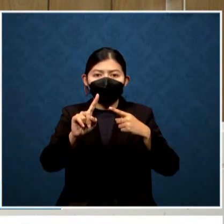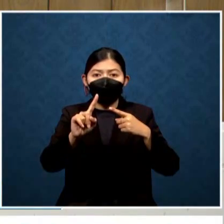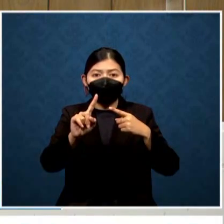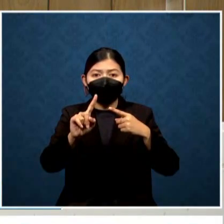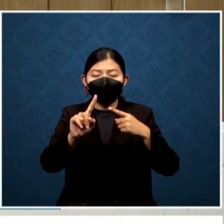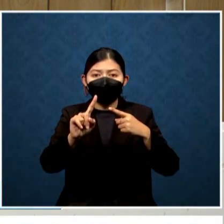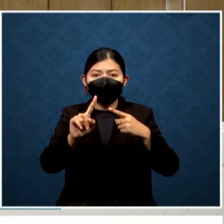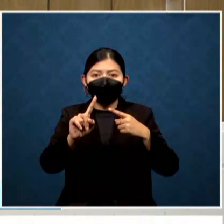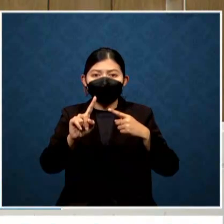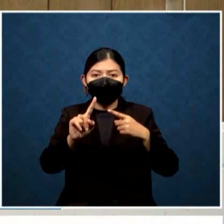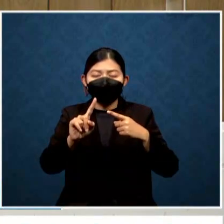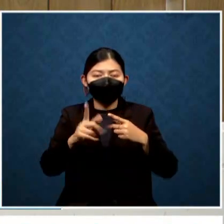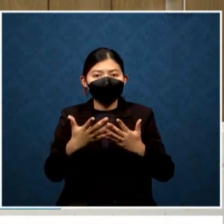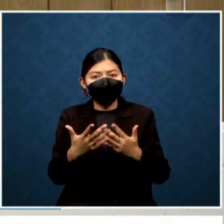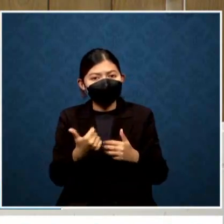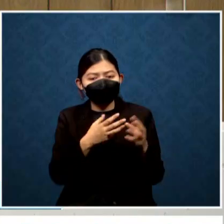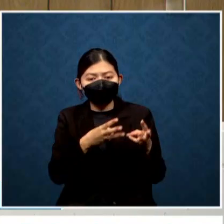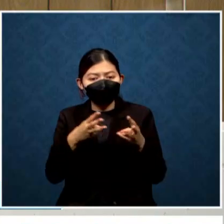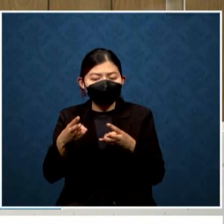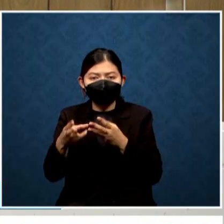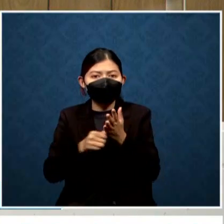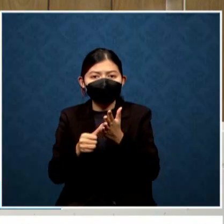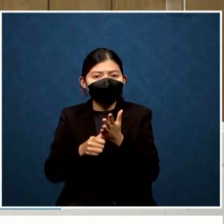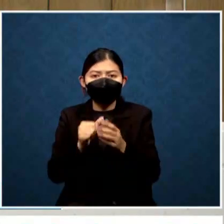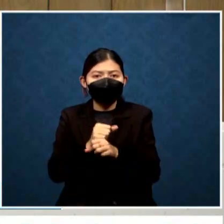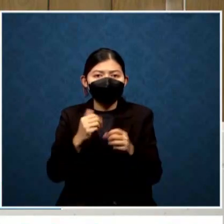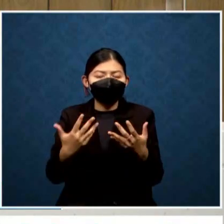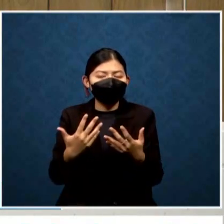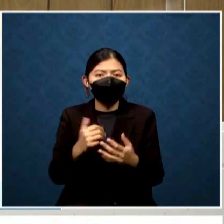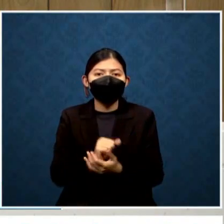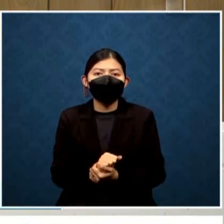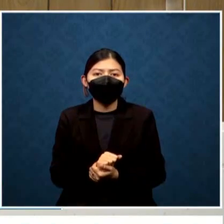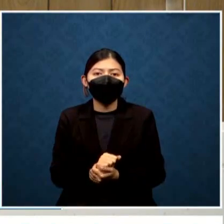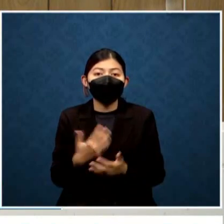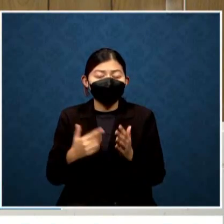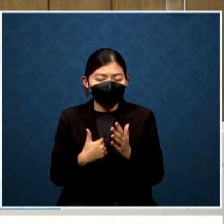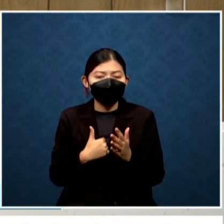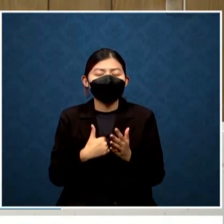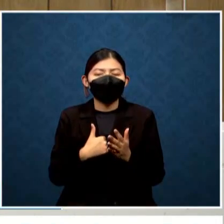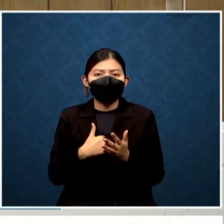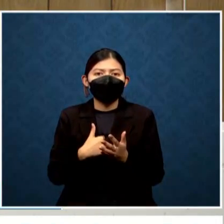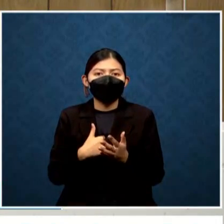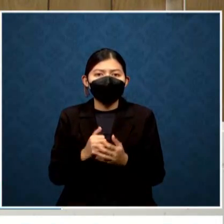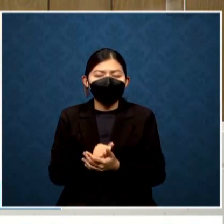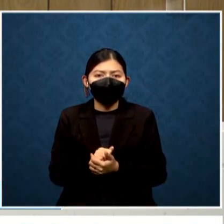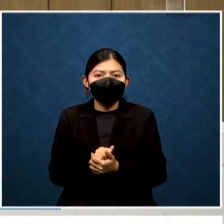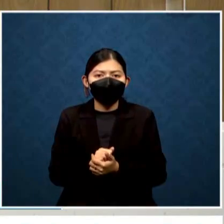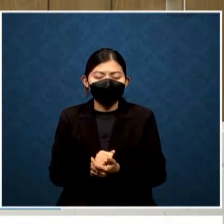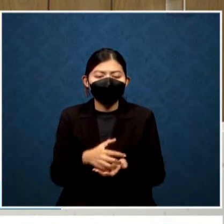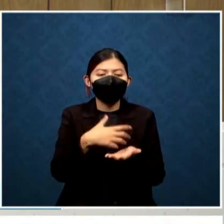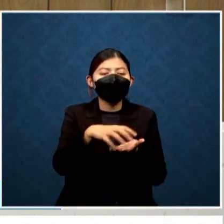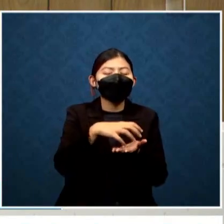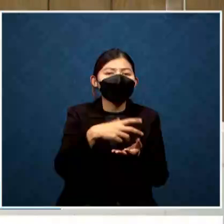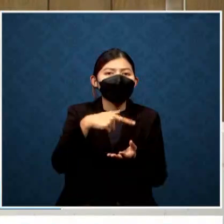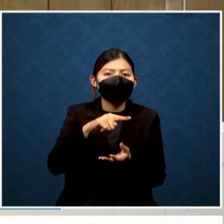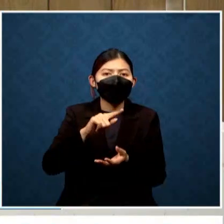ได้สั่งการอย่างไรไปในเบื้องต้นเลยนะครับผมก็ต้องเรียนว่าผมก็ต้องเรียนท่านปลัดเพราะท่านปก